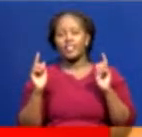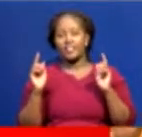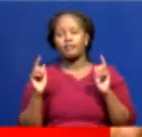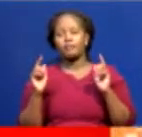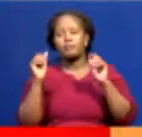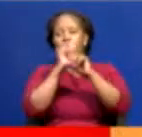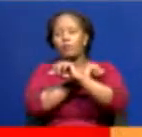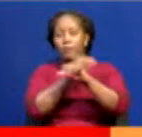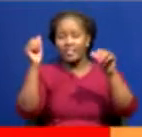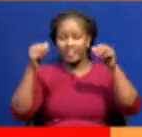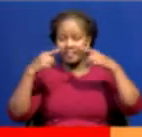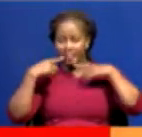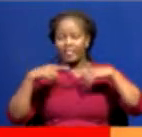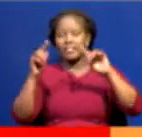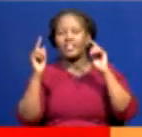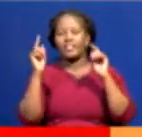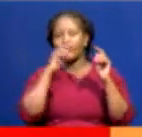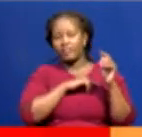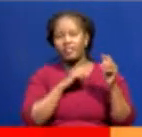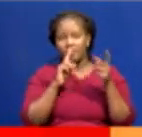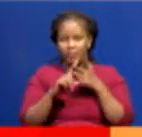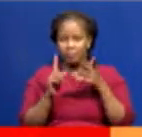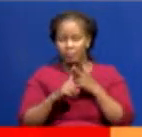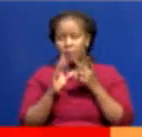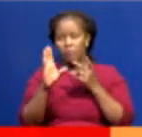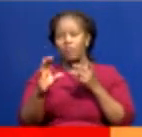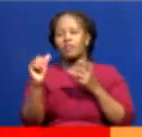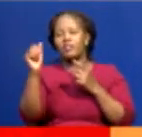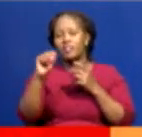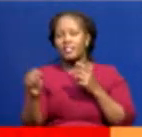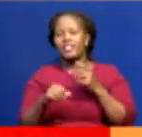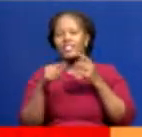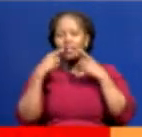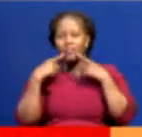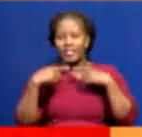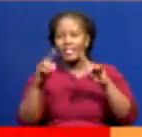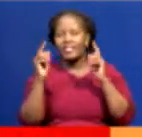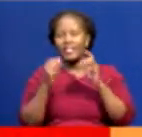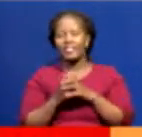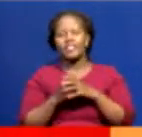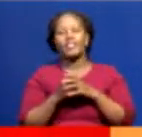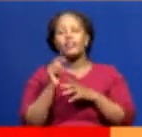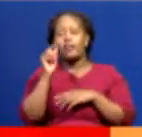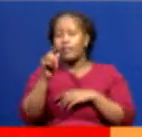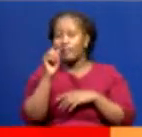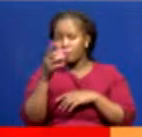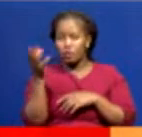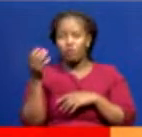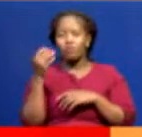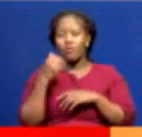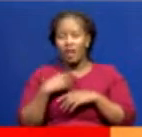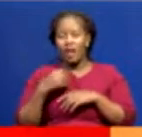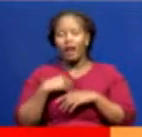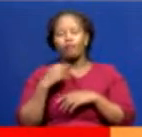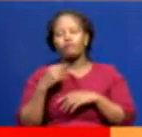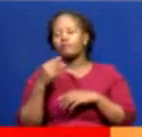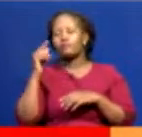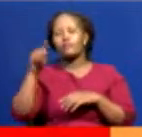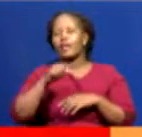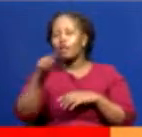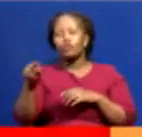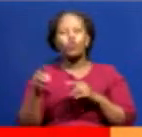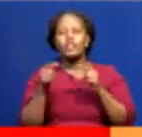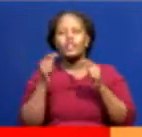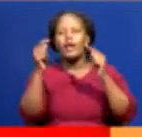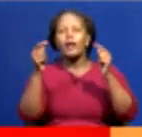rais alitangaza, waziri juzi ametangaza kwamba wameoutlaw masuala ya maandamano kwa